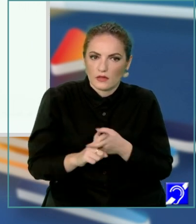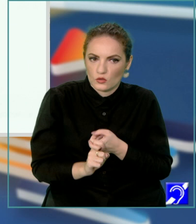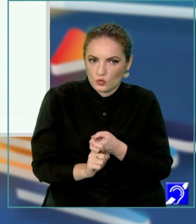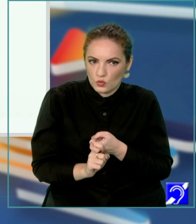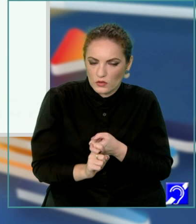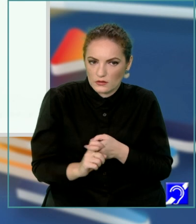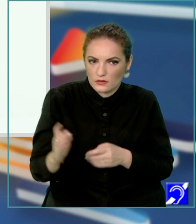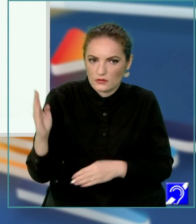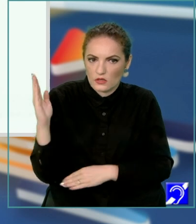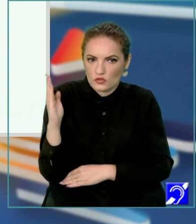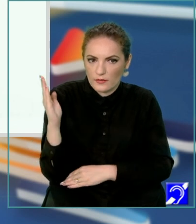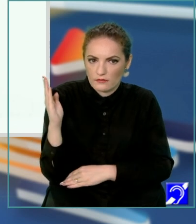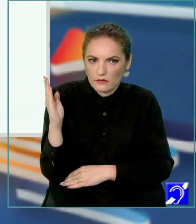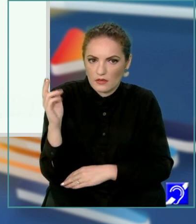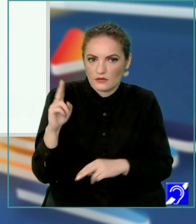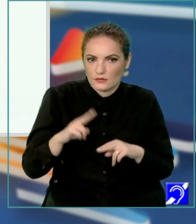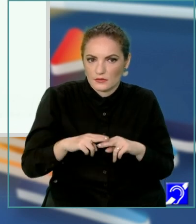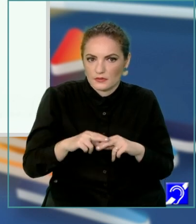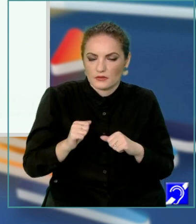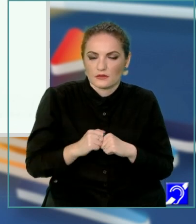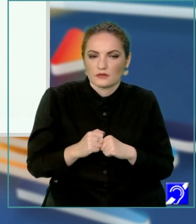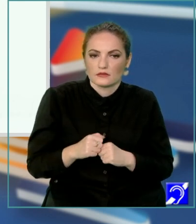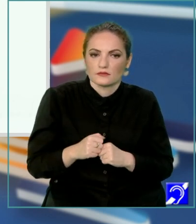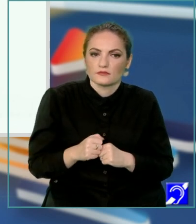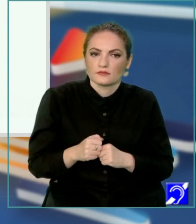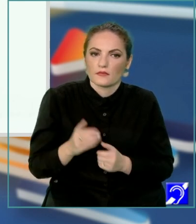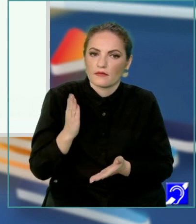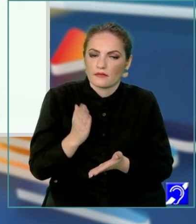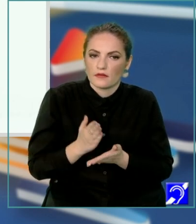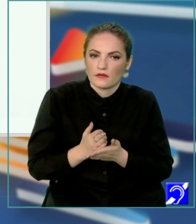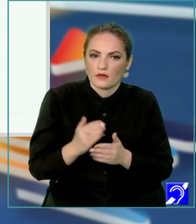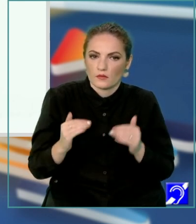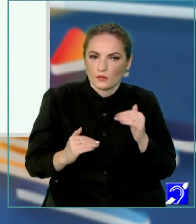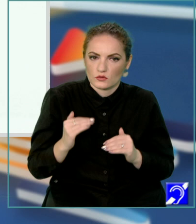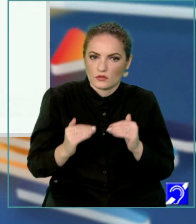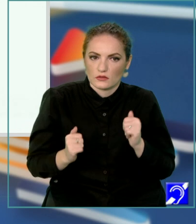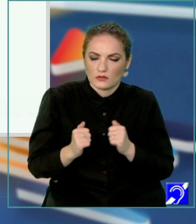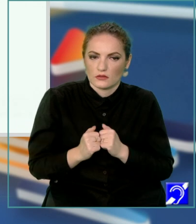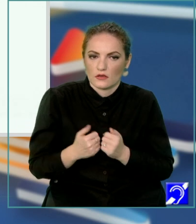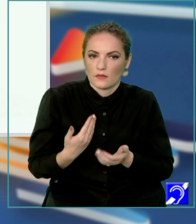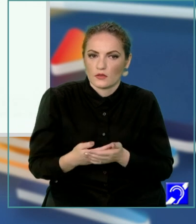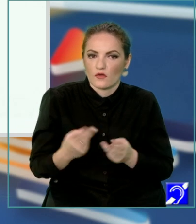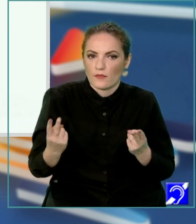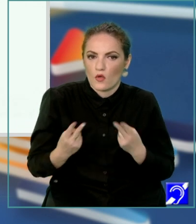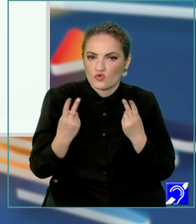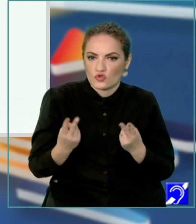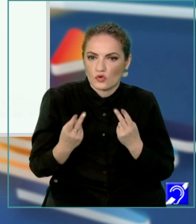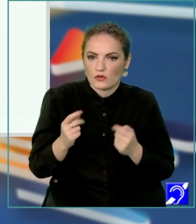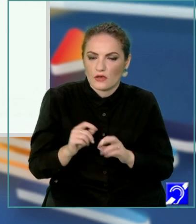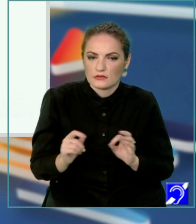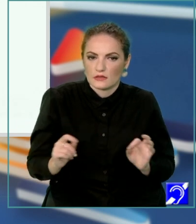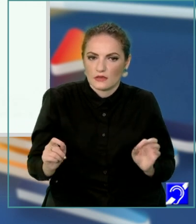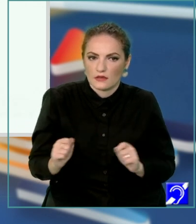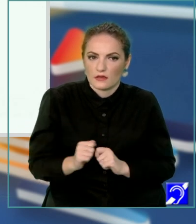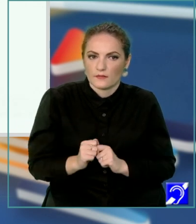și partea de algebră directă proportionalitate pentru ușurința scrierii voi propune să notăm